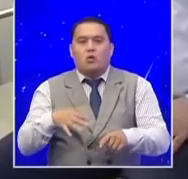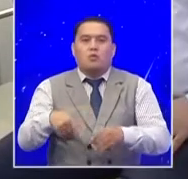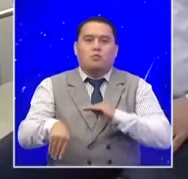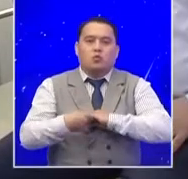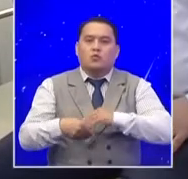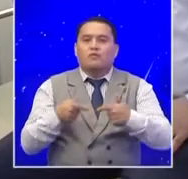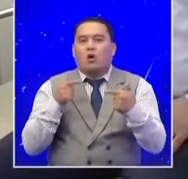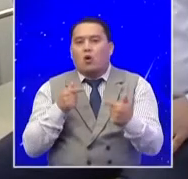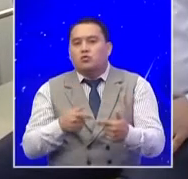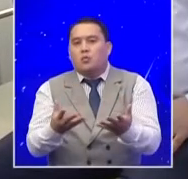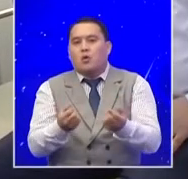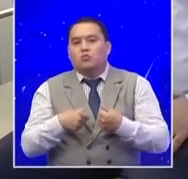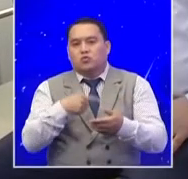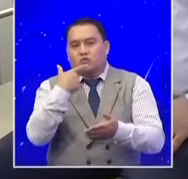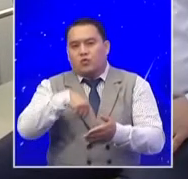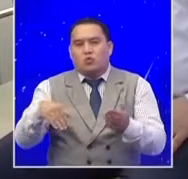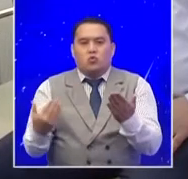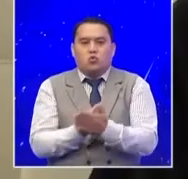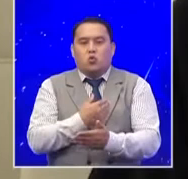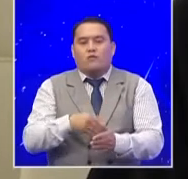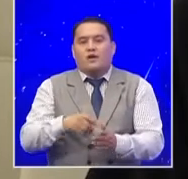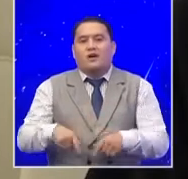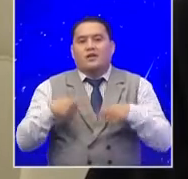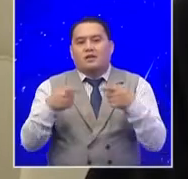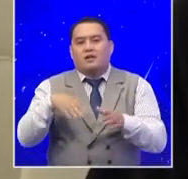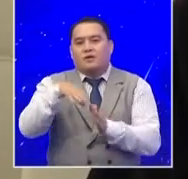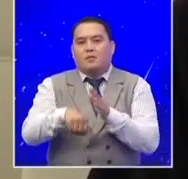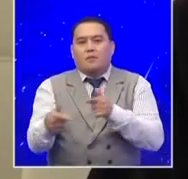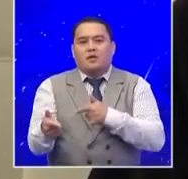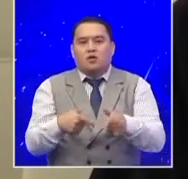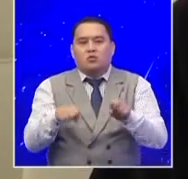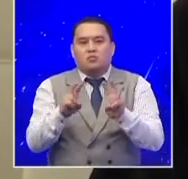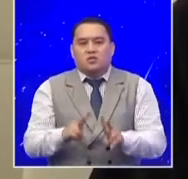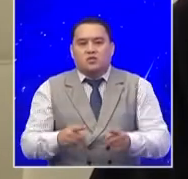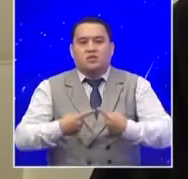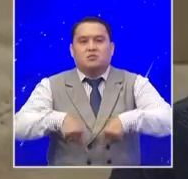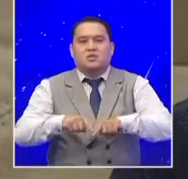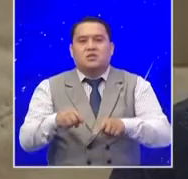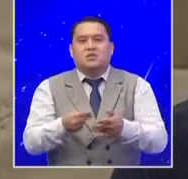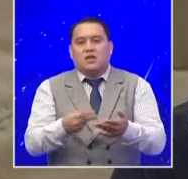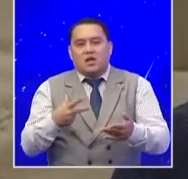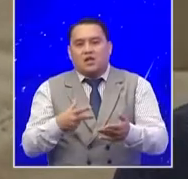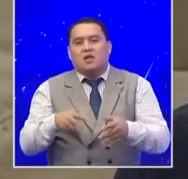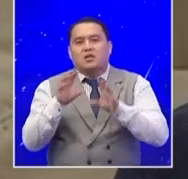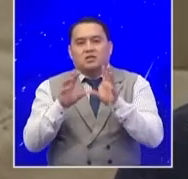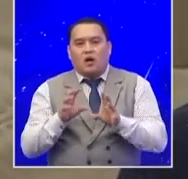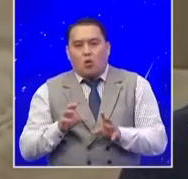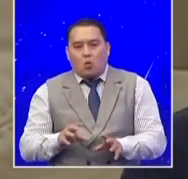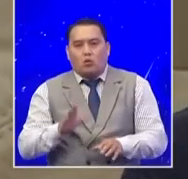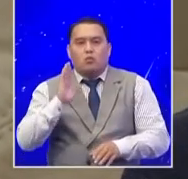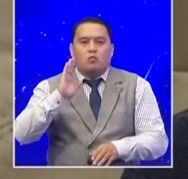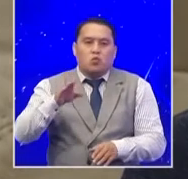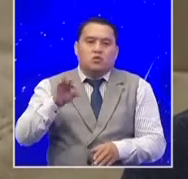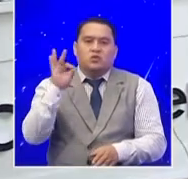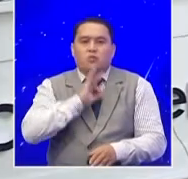службы получит в свой состав новые силы. Эксперты по подготовке антикоррупционных экспертиз на действующие законодательные акты